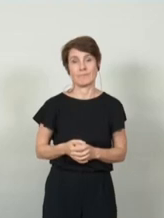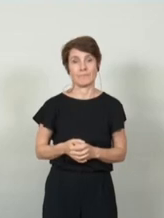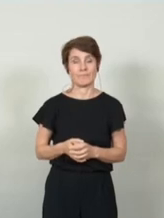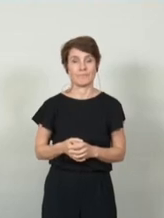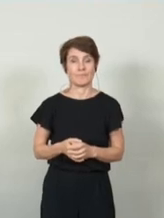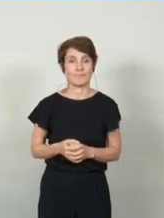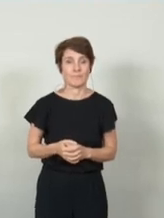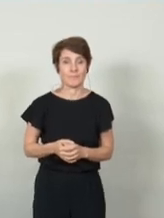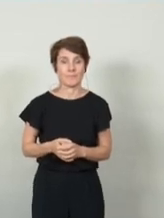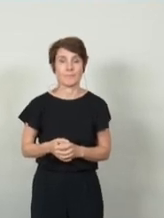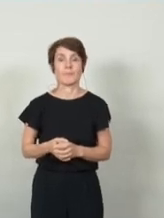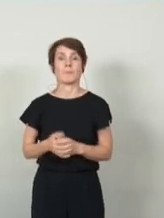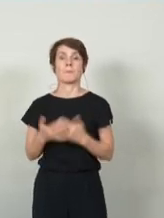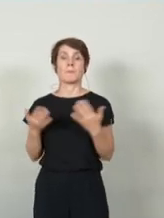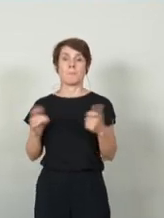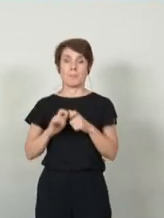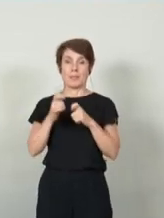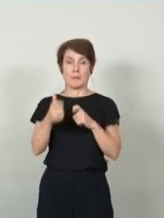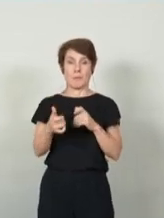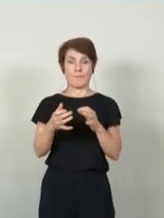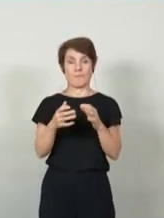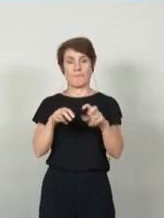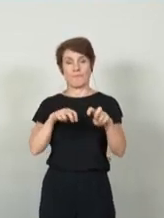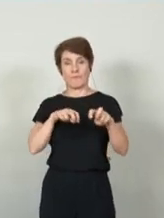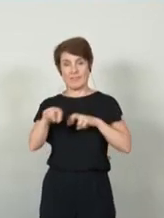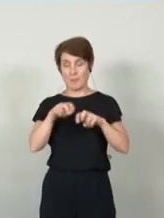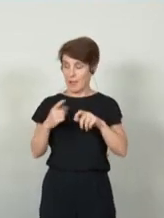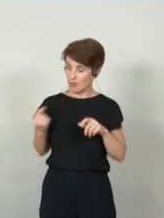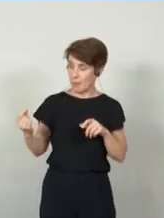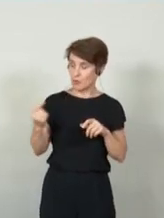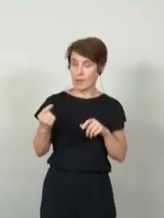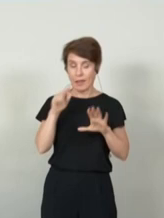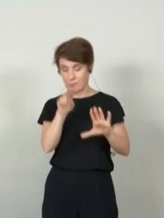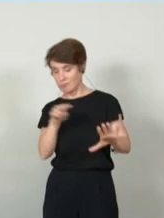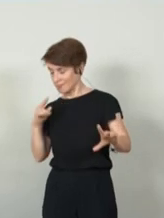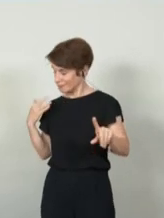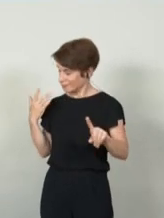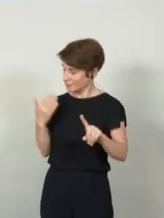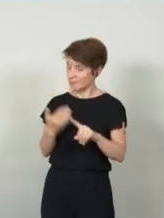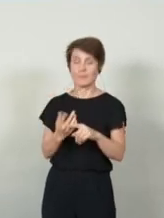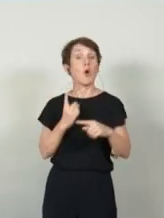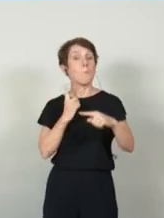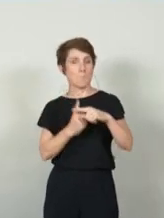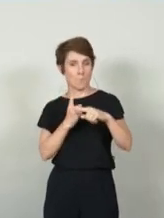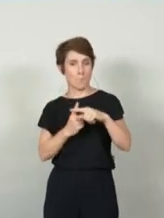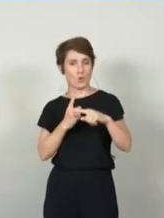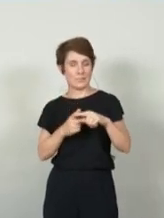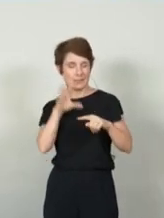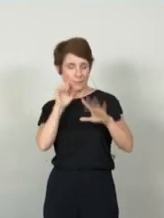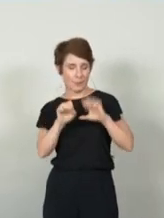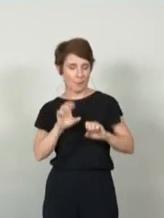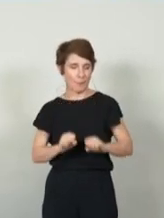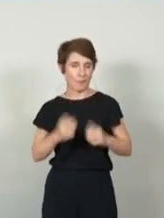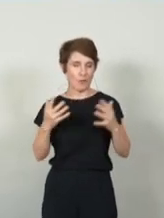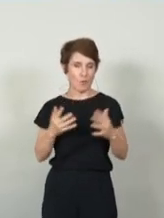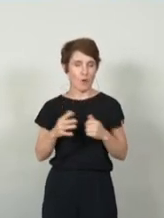sur ces éléments de la démarche partenariale les points positifs que nous pouvons souligner et qui ont été soulignés au travers de